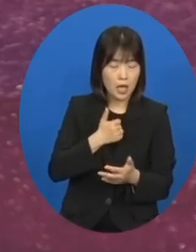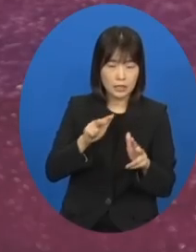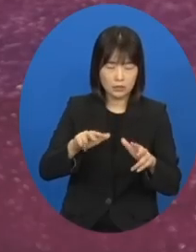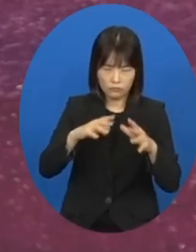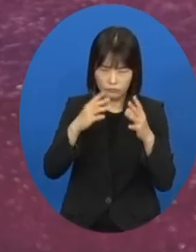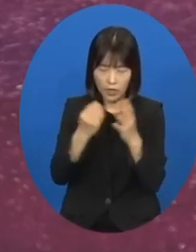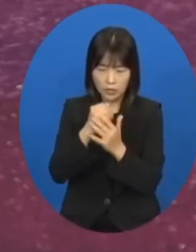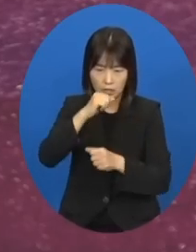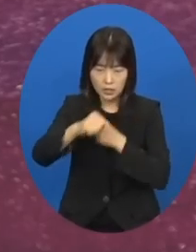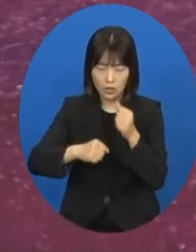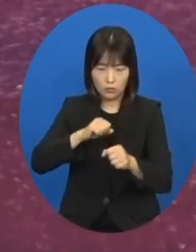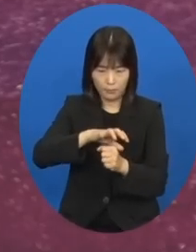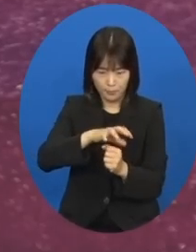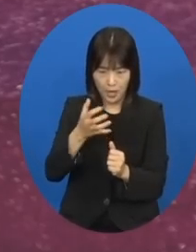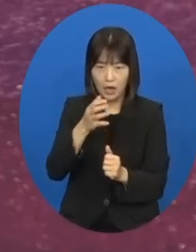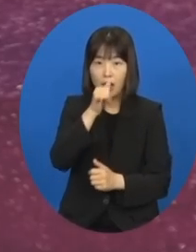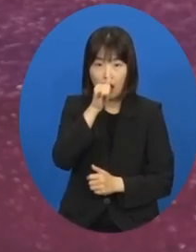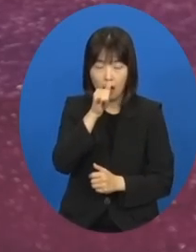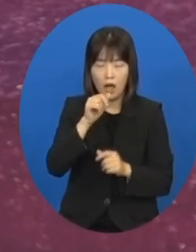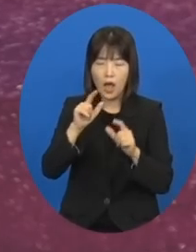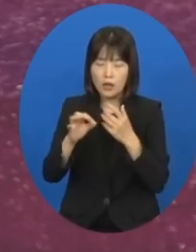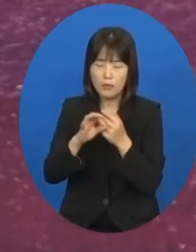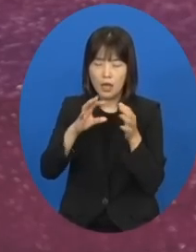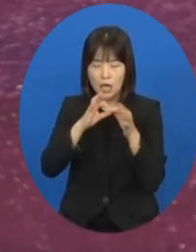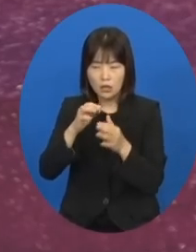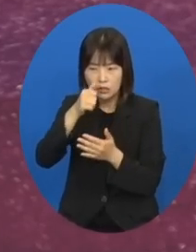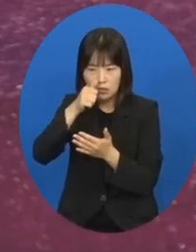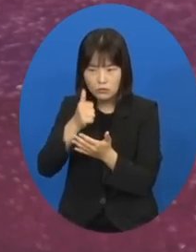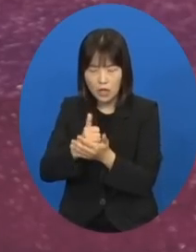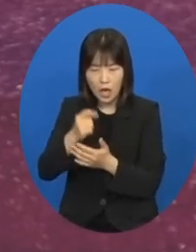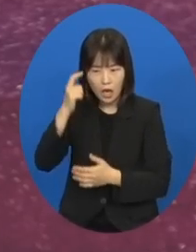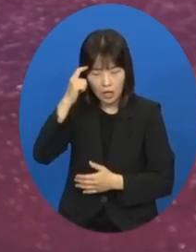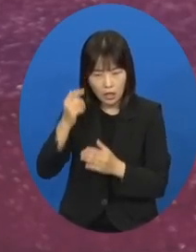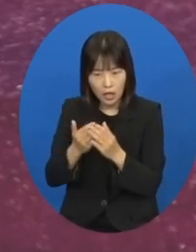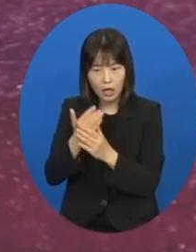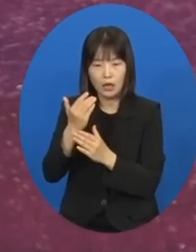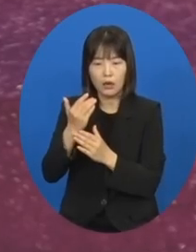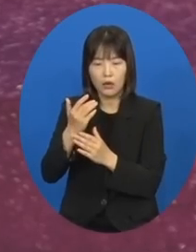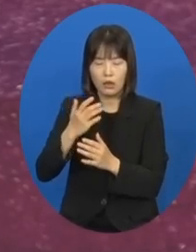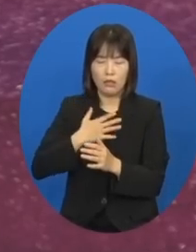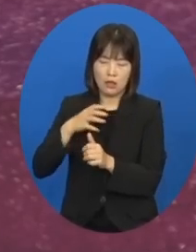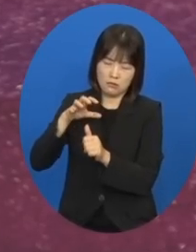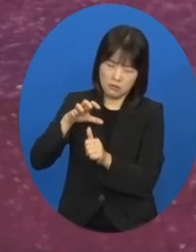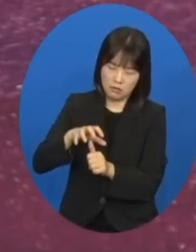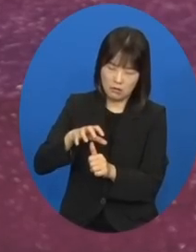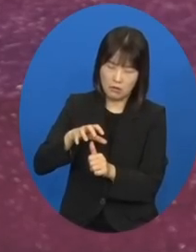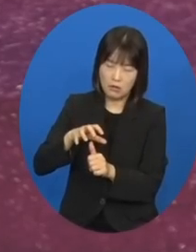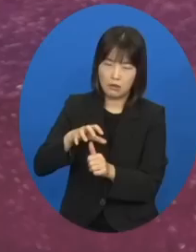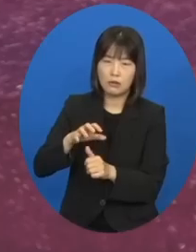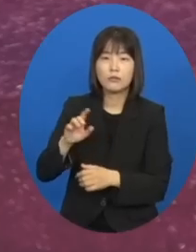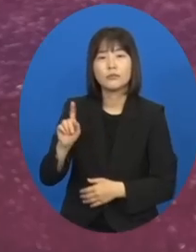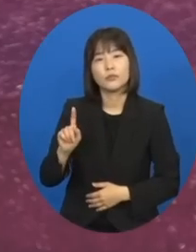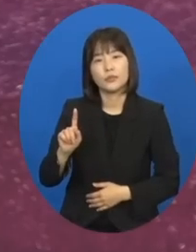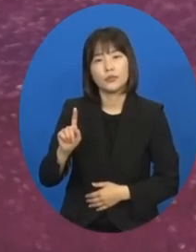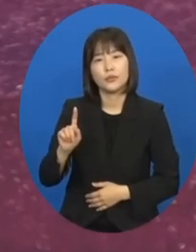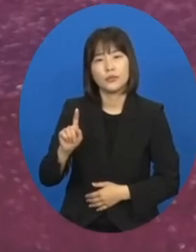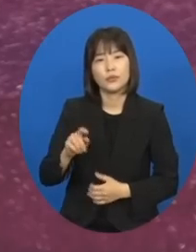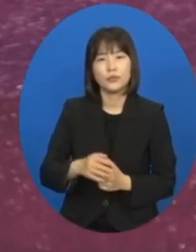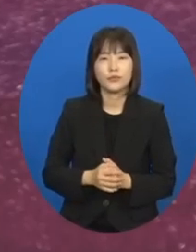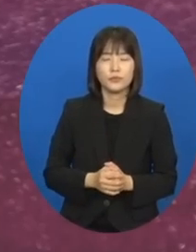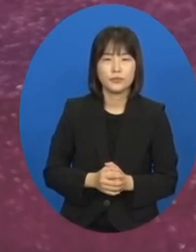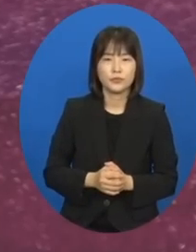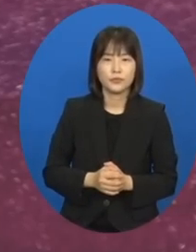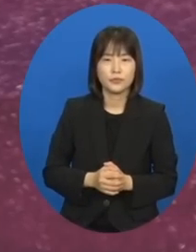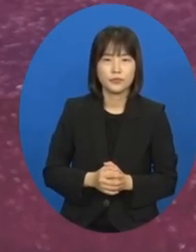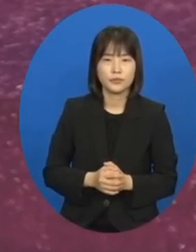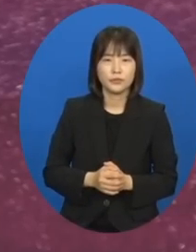아니면 과거의 그 지었던 죄가 계속 생각이 나고 나를 얽매이고 나로 하여금 계속 묻게 만듭니까 생각보다 여러분